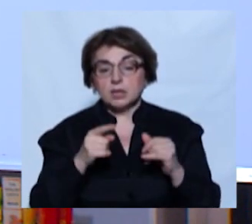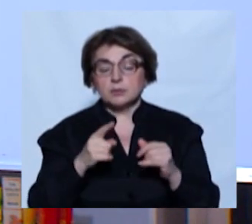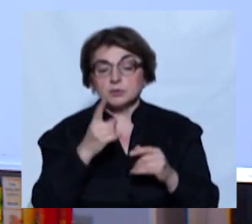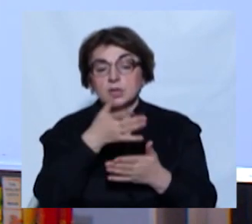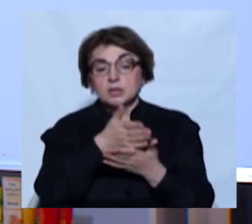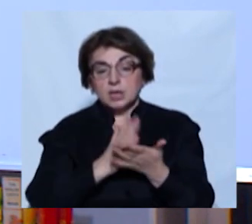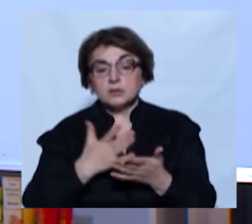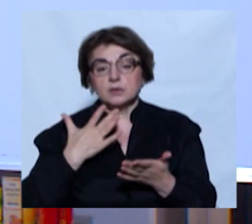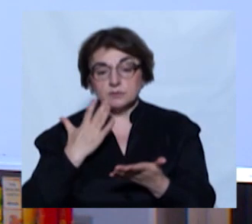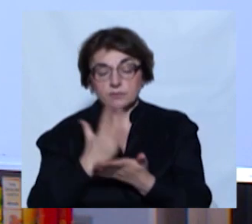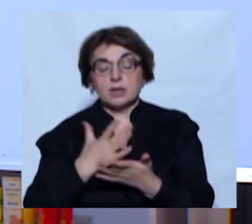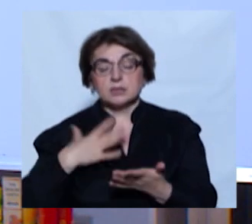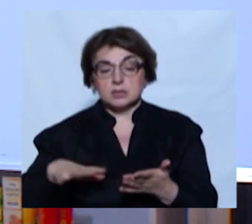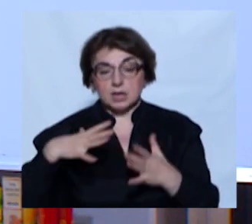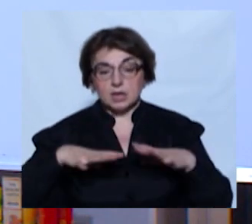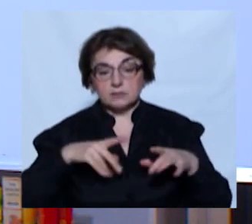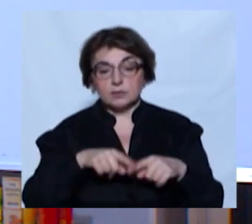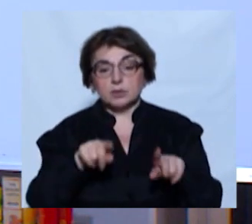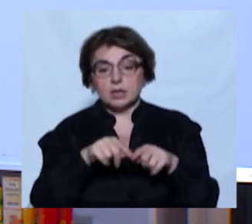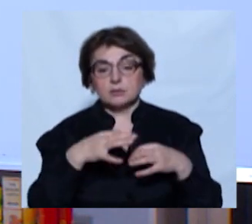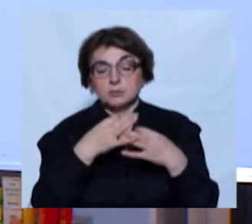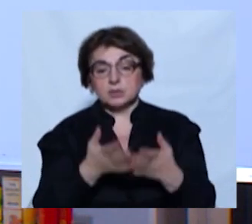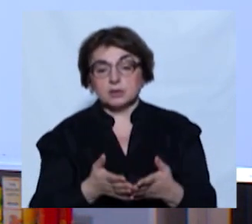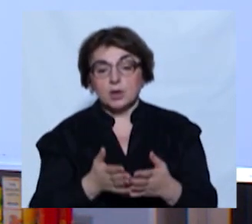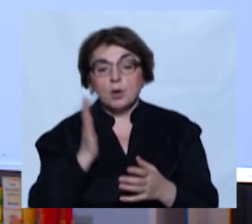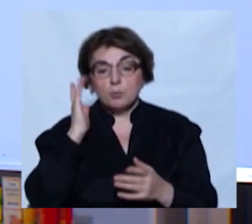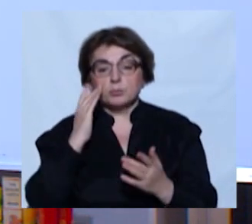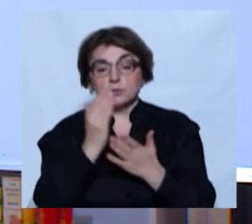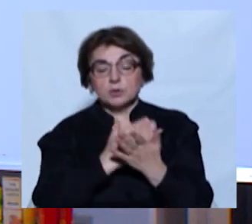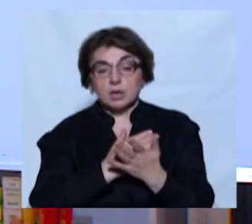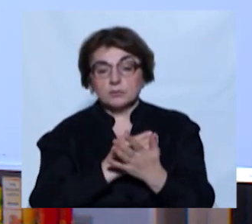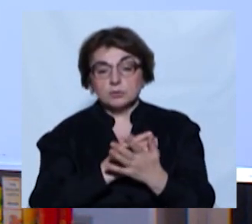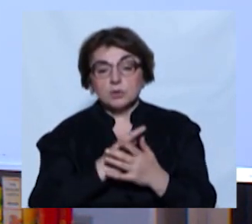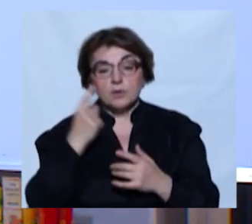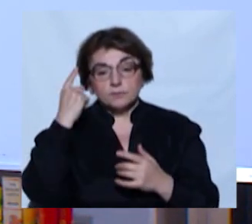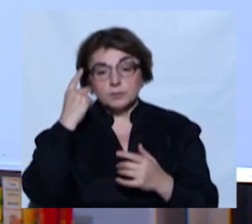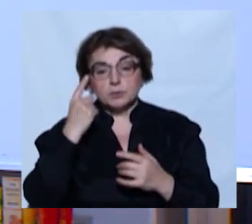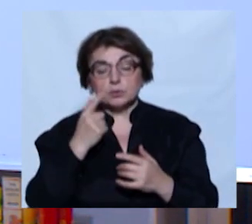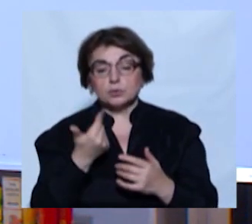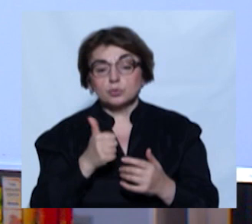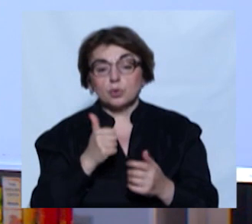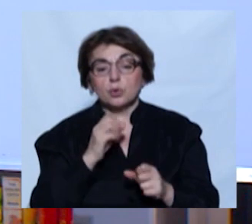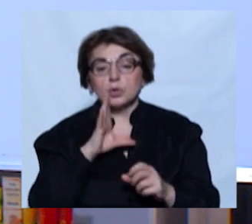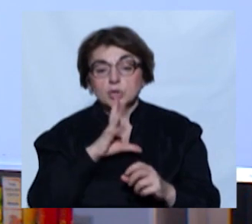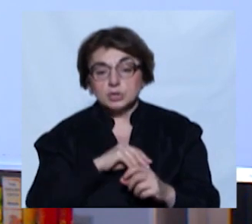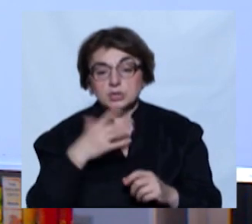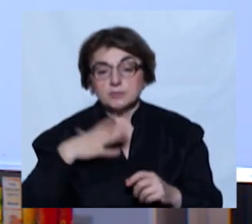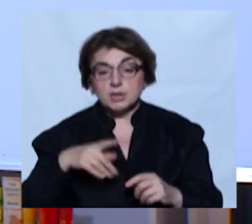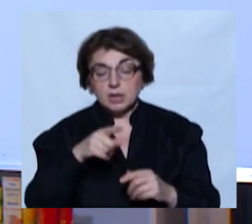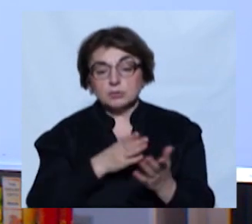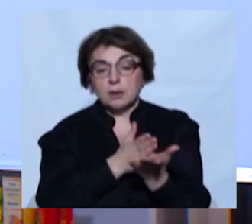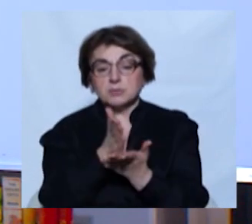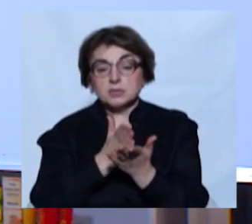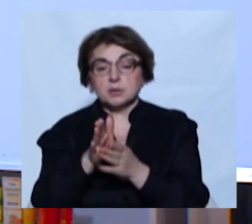ნაწილი ვართ ჩვენ საქართველო და ასევე მინდა, რომ მომდევნო გაკვეთილზე გავარჩიოთ, თუ როგორ ახერხებს საქართველო ამ